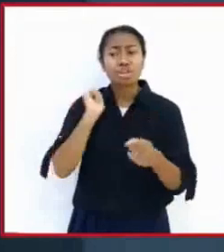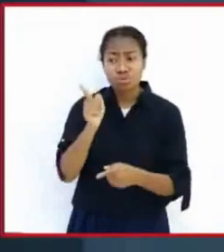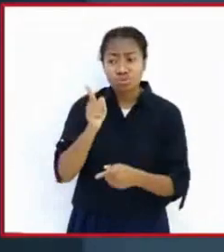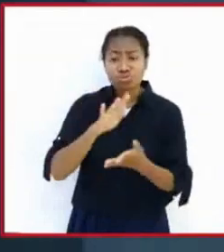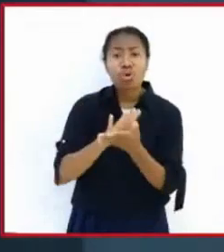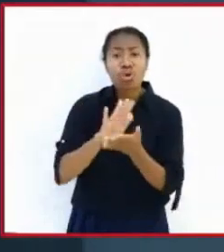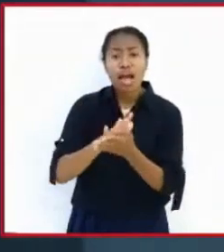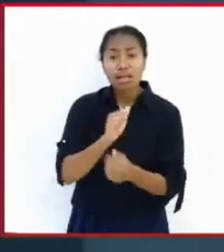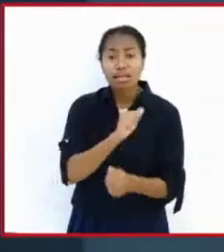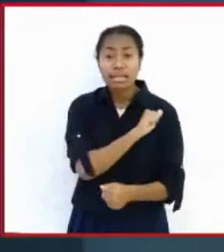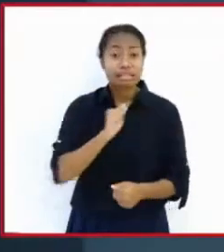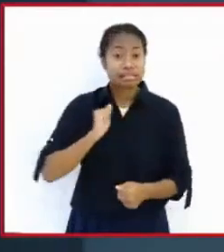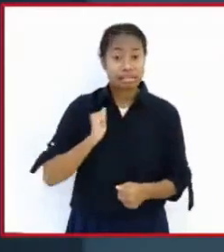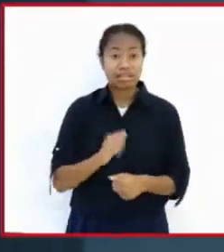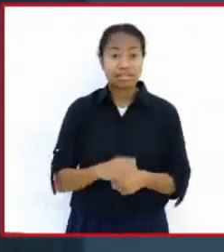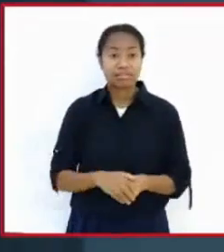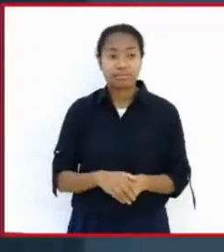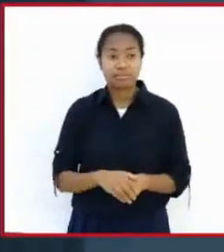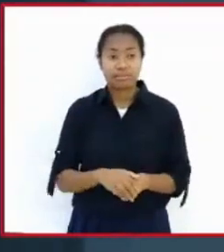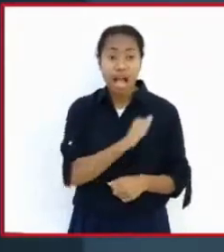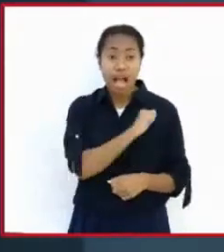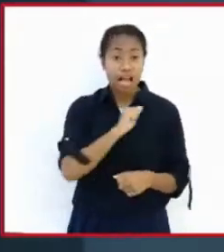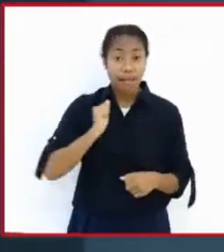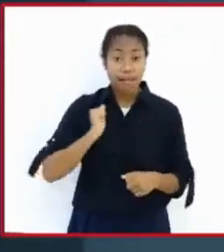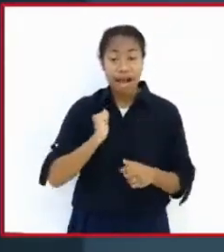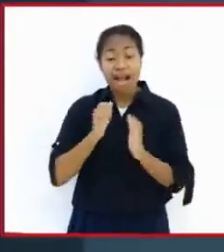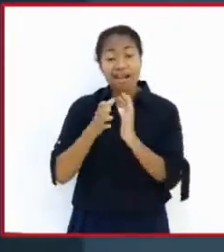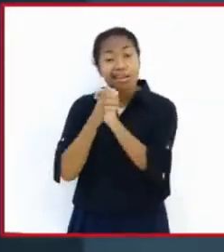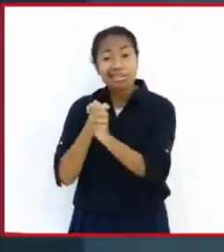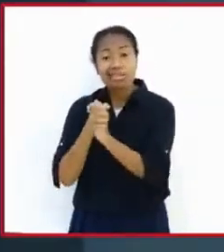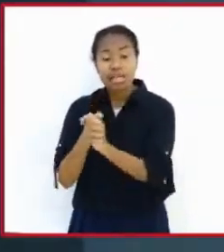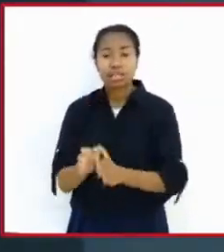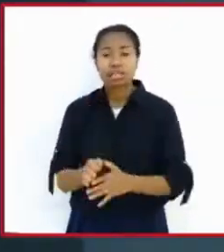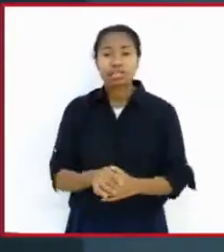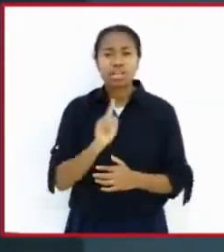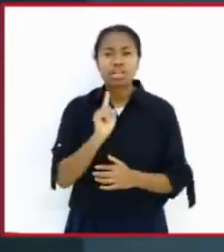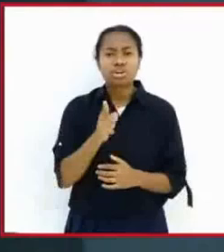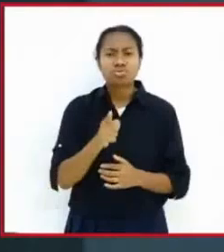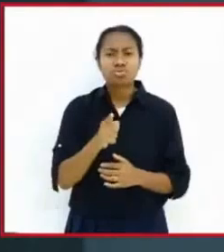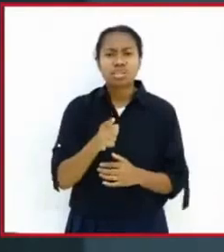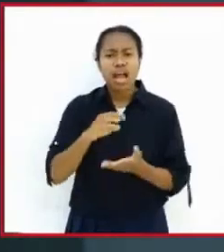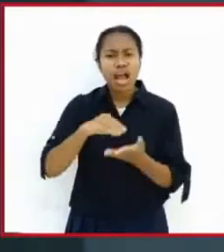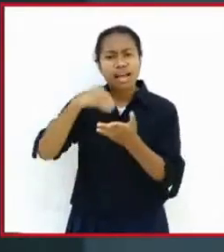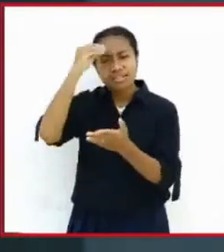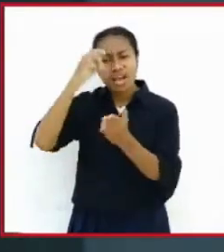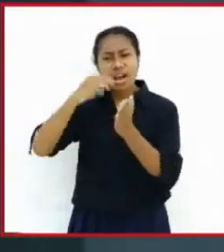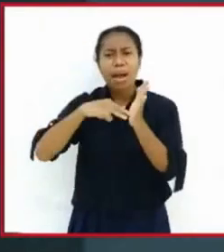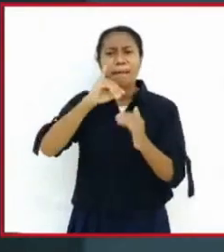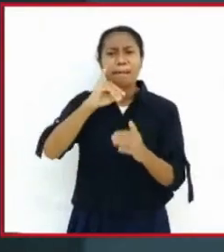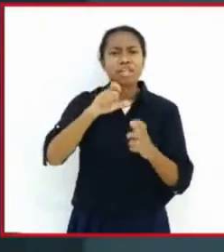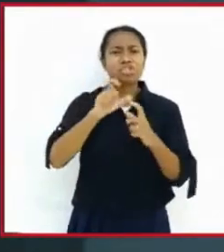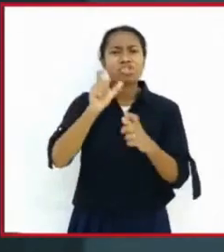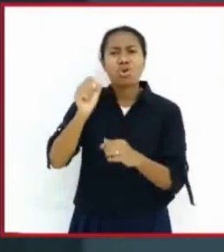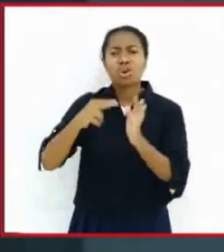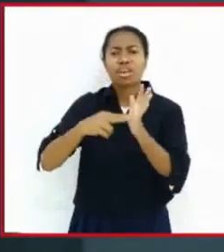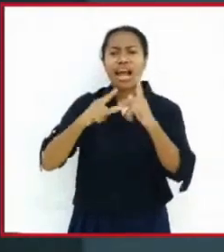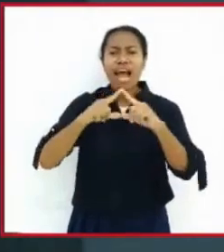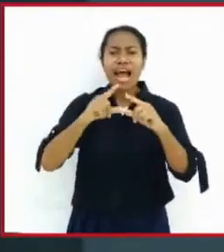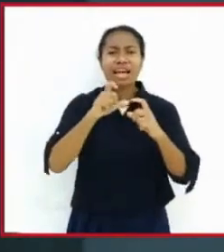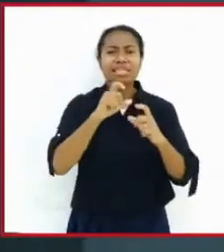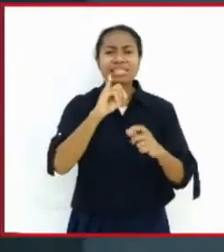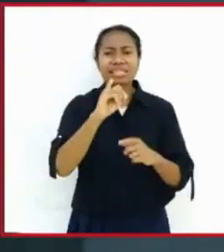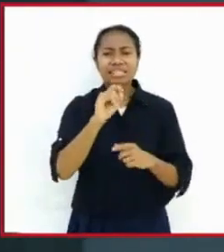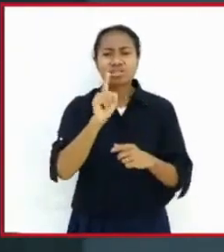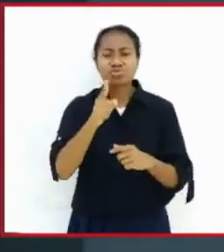Kristen karena Sekolah Kristen di sana itu diajar oleh misionaris misionaris dan salah satu